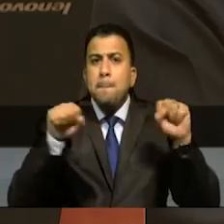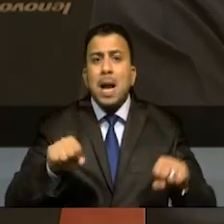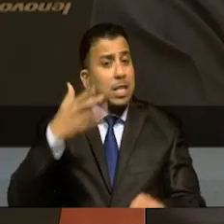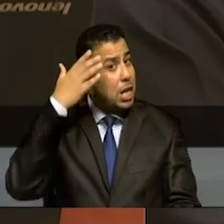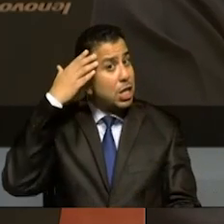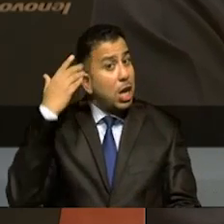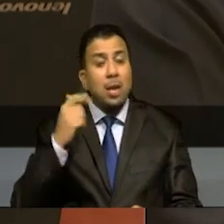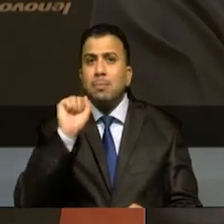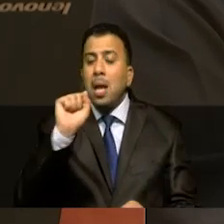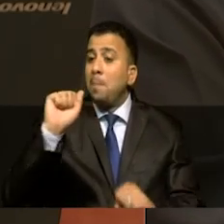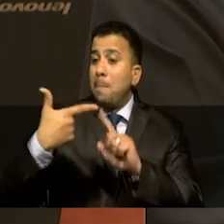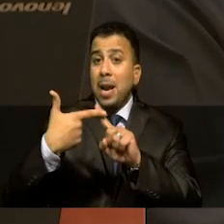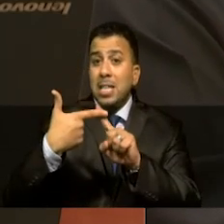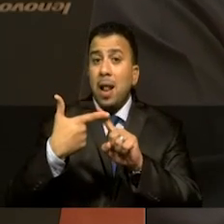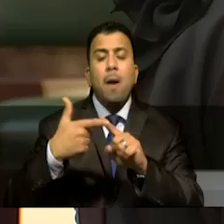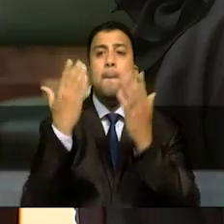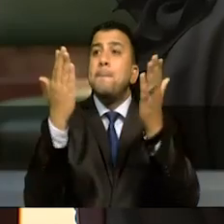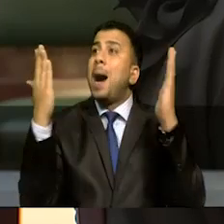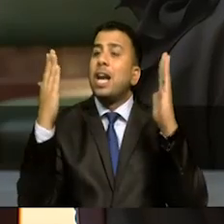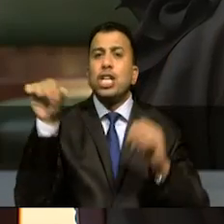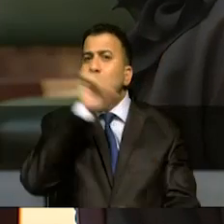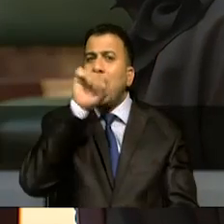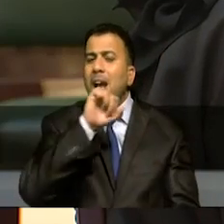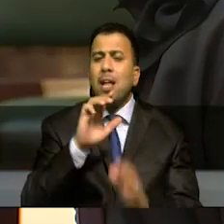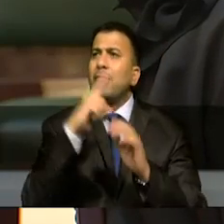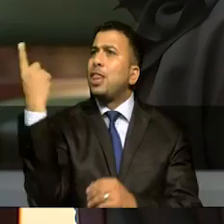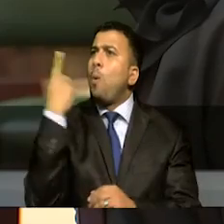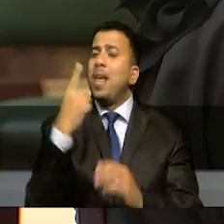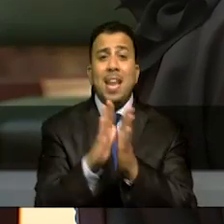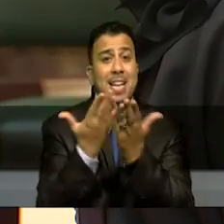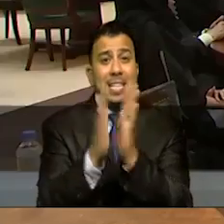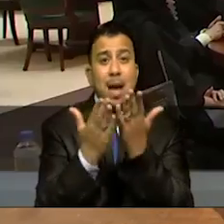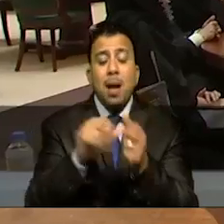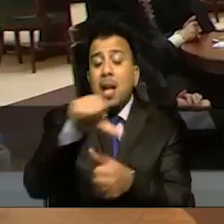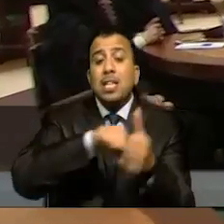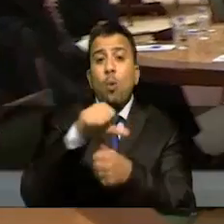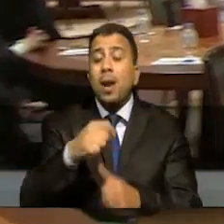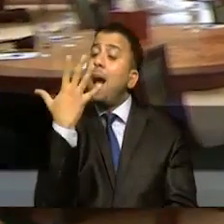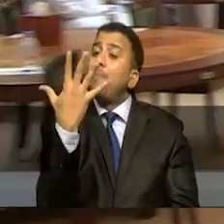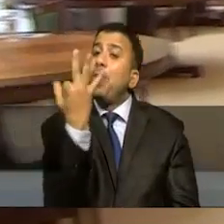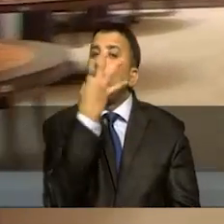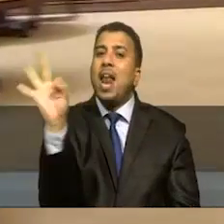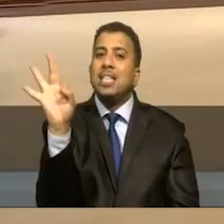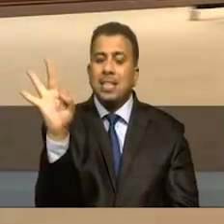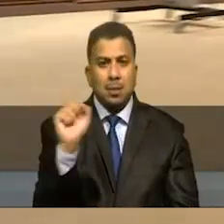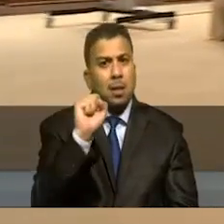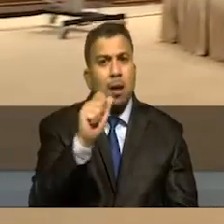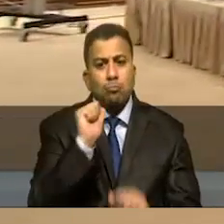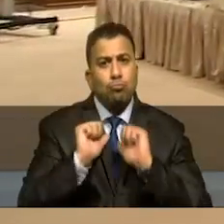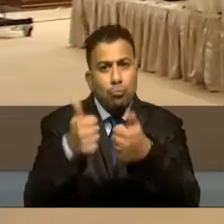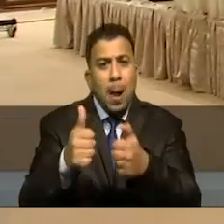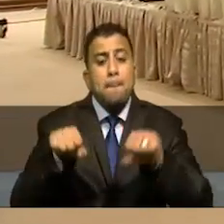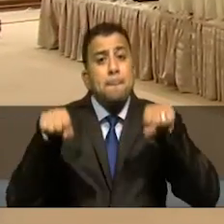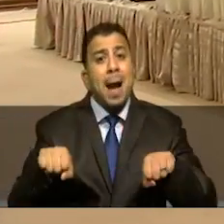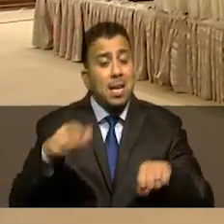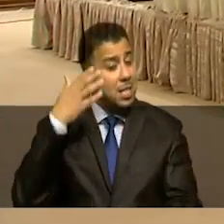للمرة الثانية في معرض الشارقة الدولي للكتاب في دورته 35، تعزيزاً لمبادرة